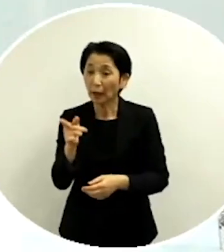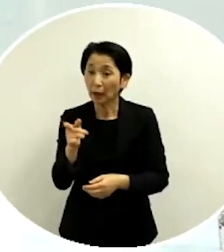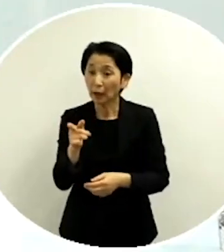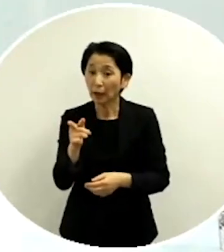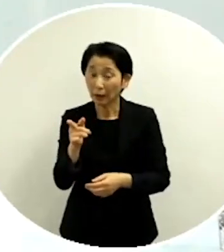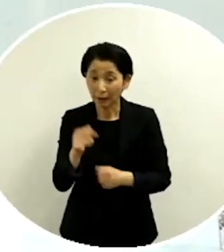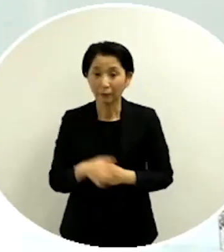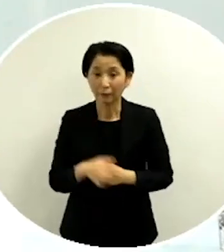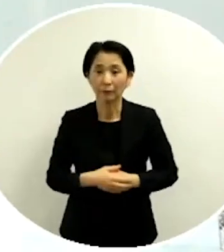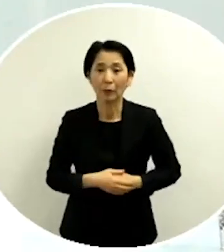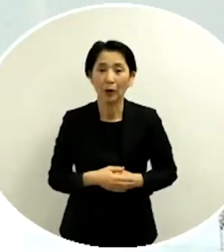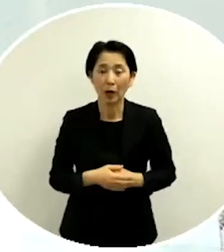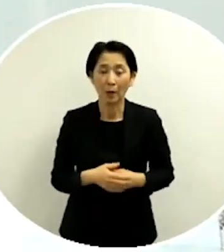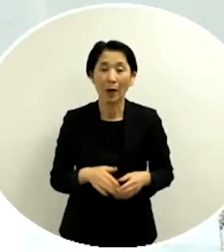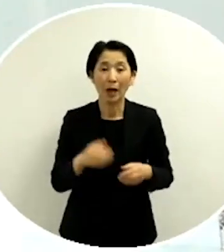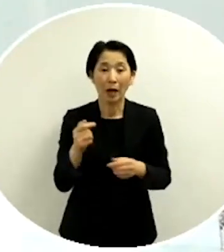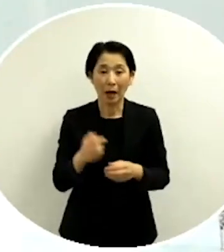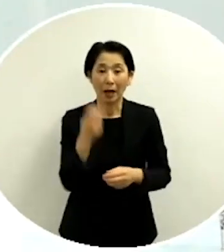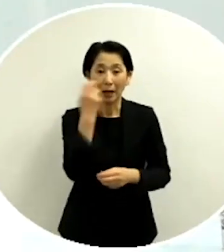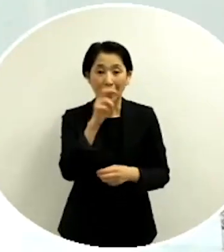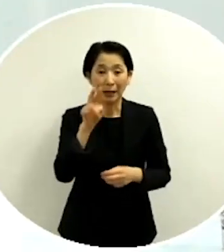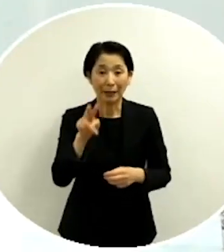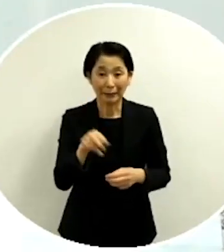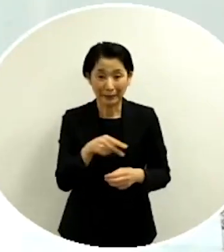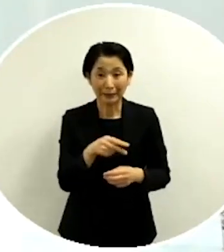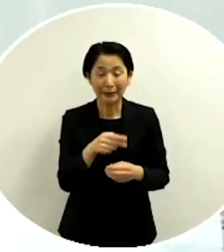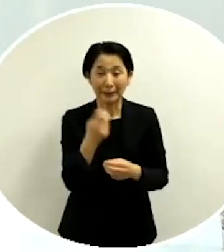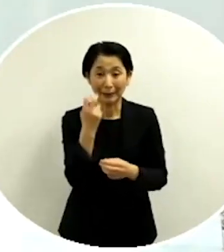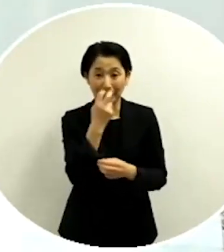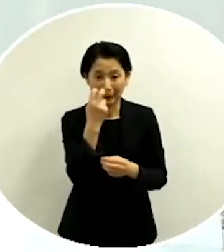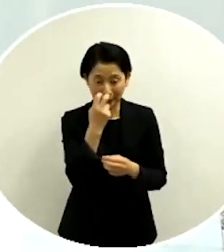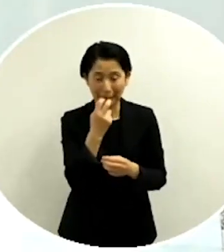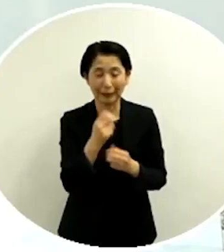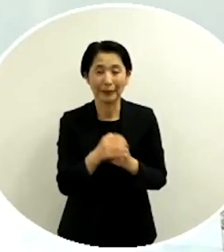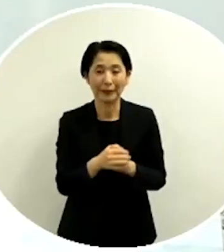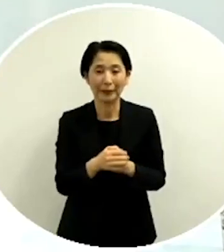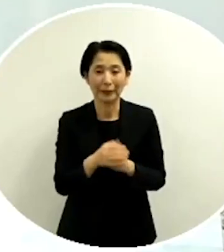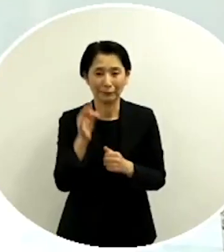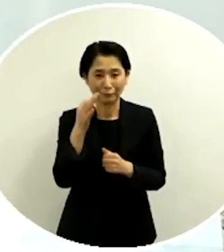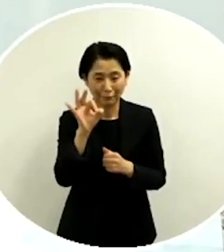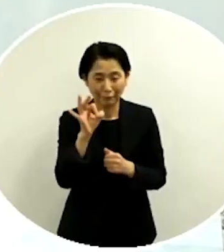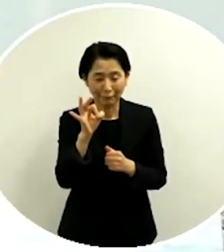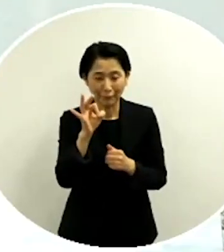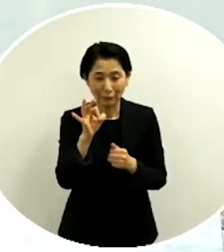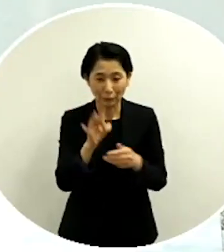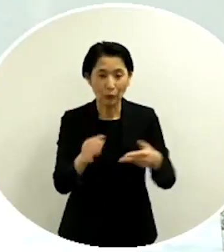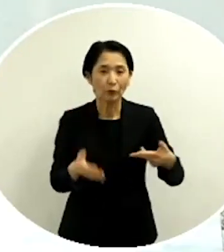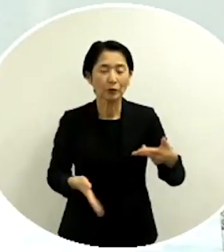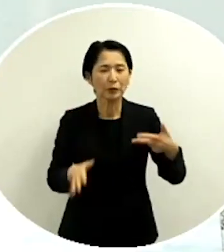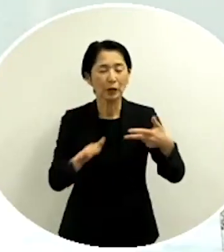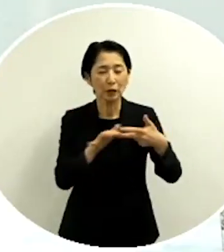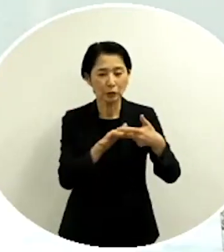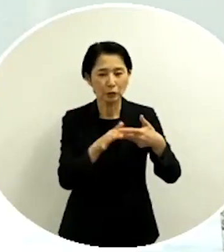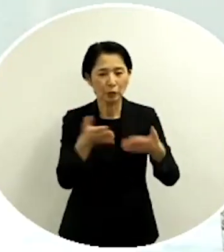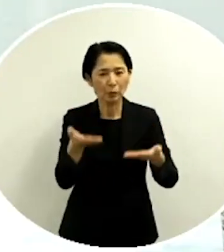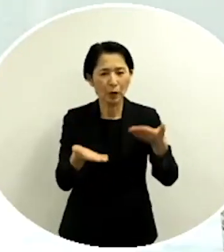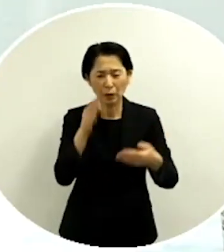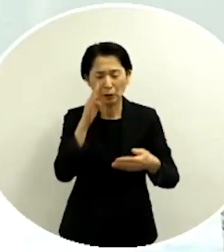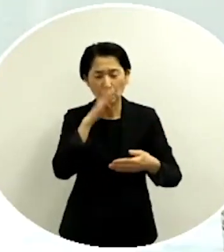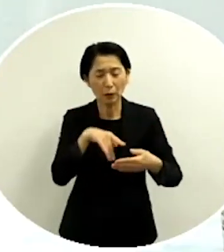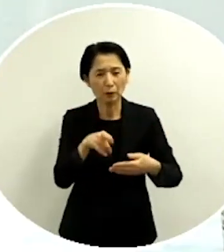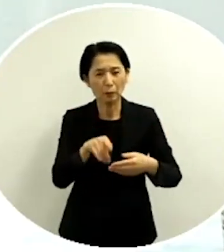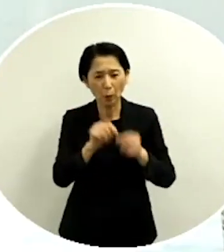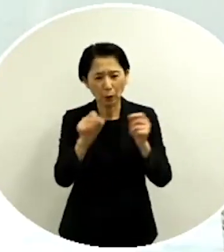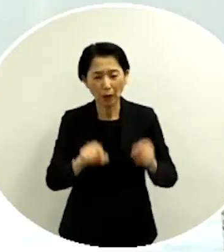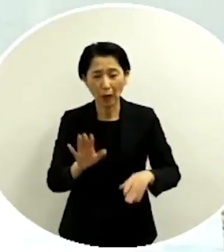かとあるいは維持管理費と収入のバランスが取れていないような施設についてはこれは何か問題があるんじゃないか区